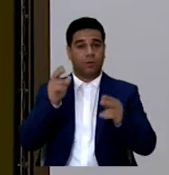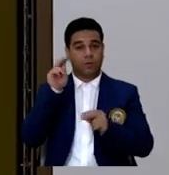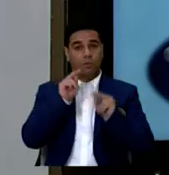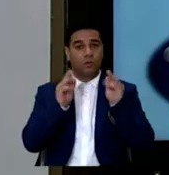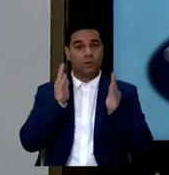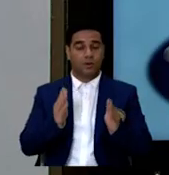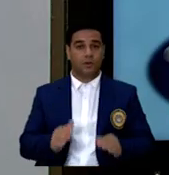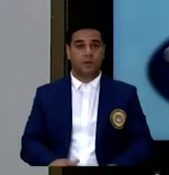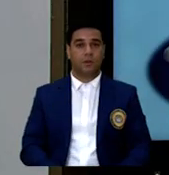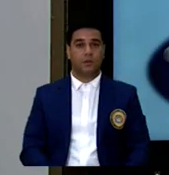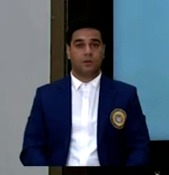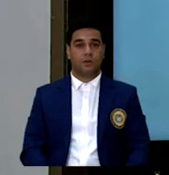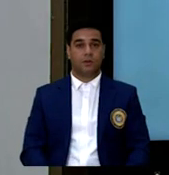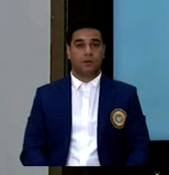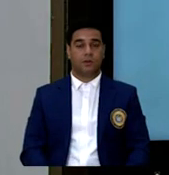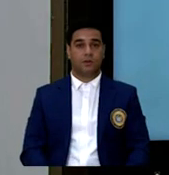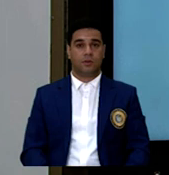chiqamiz.